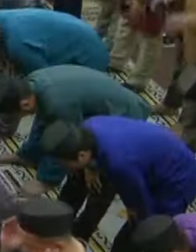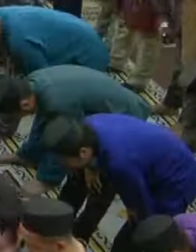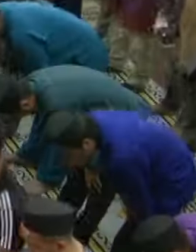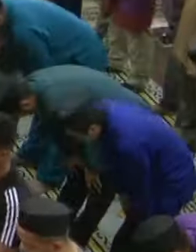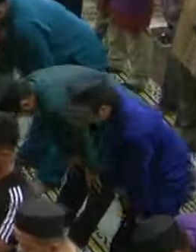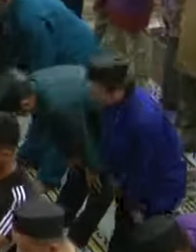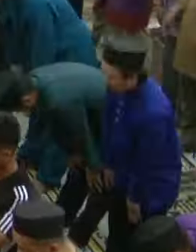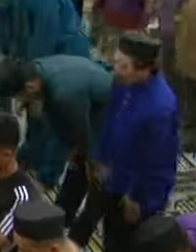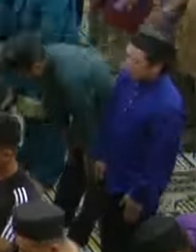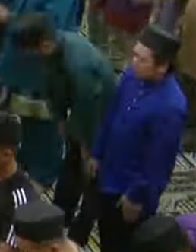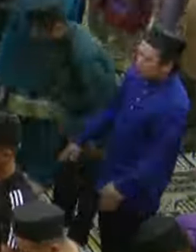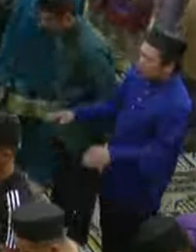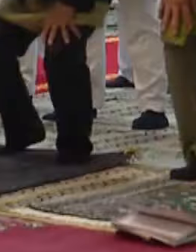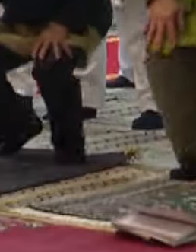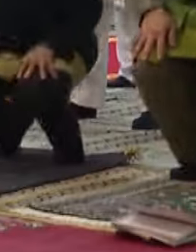الله.